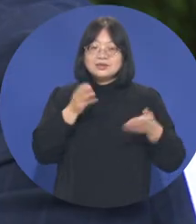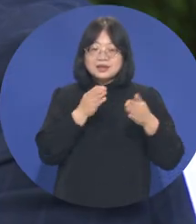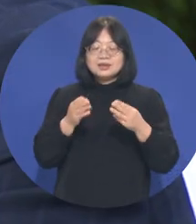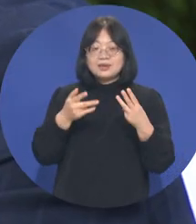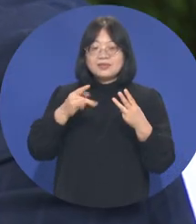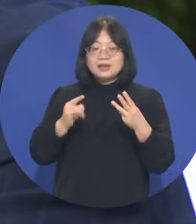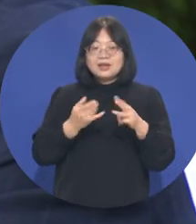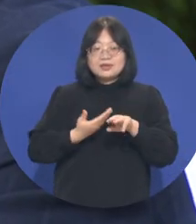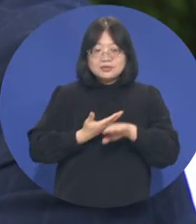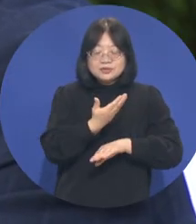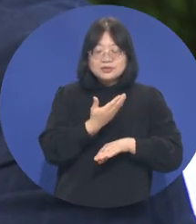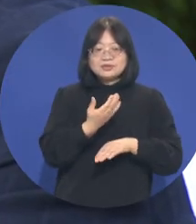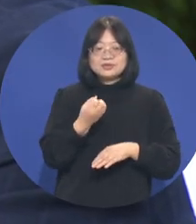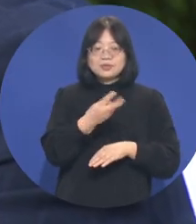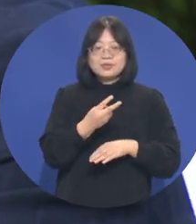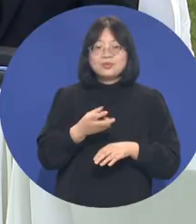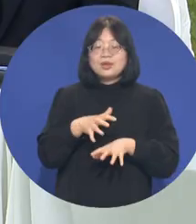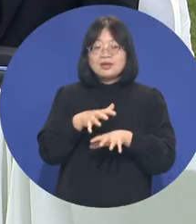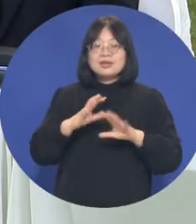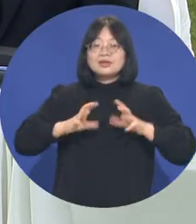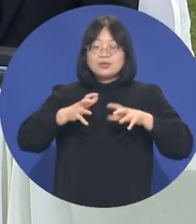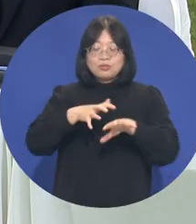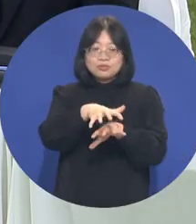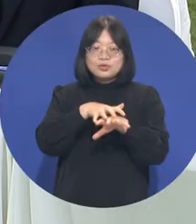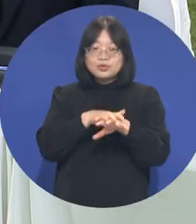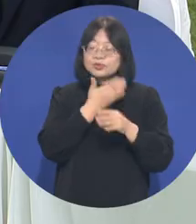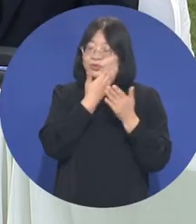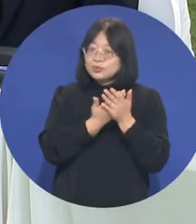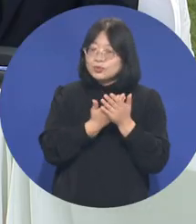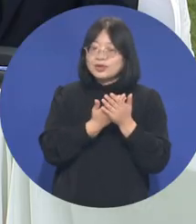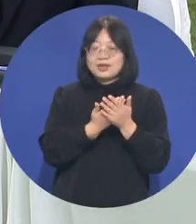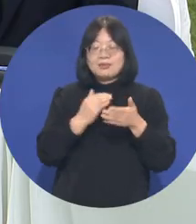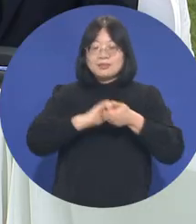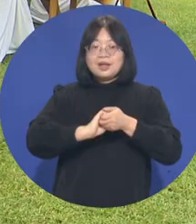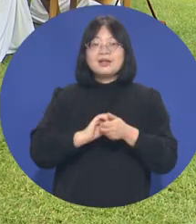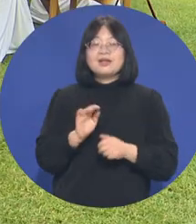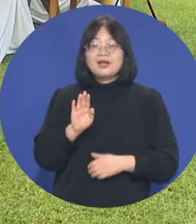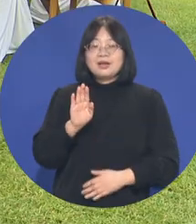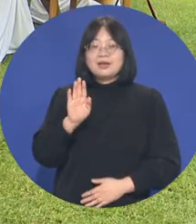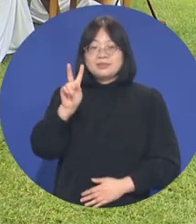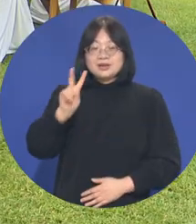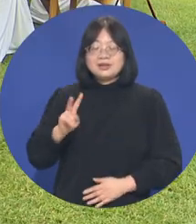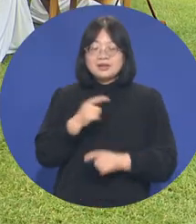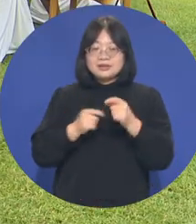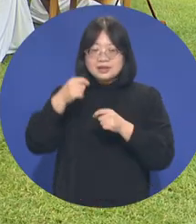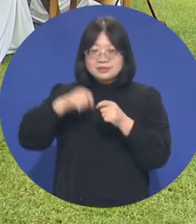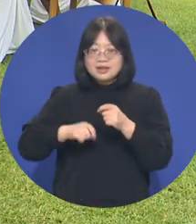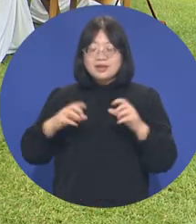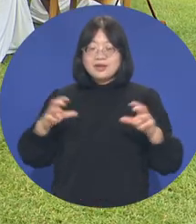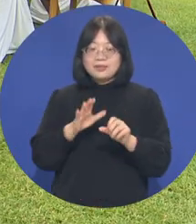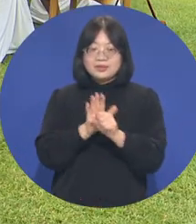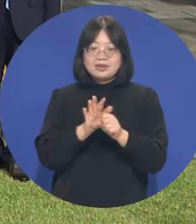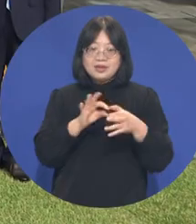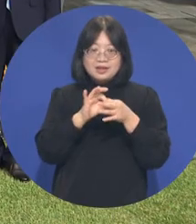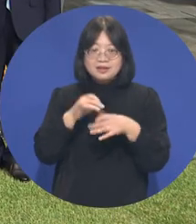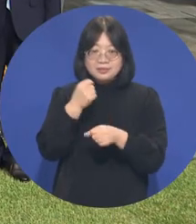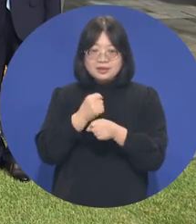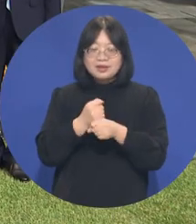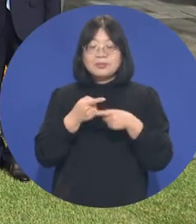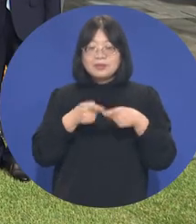수출국이 글로벌 공급망에서 중요한 파트너인 베트남과 더욱 긴밀한 협력관계를 맺었다는 평가를